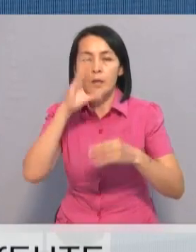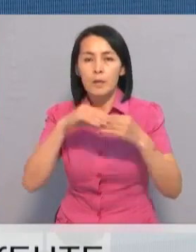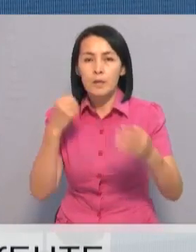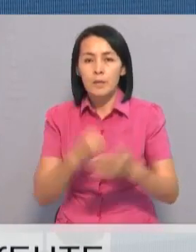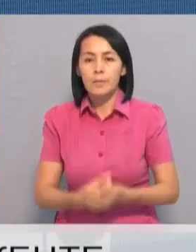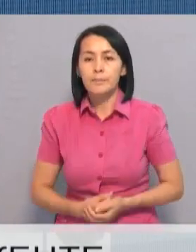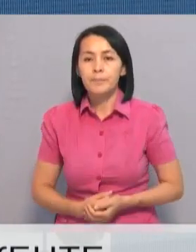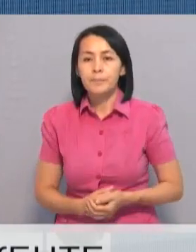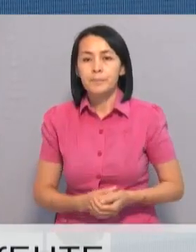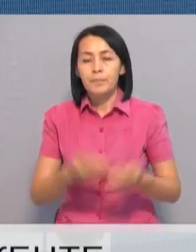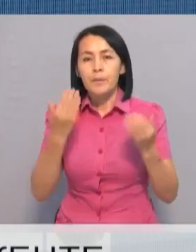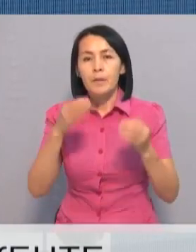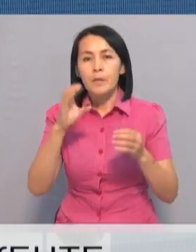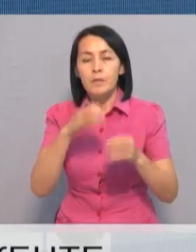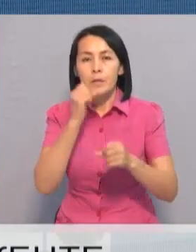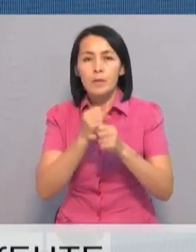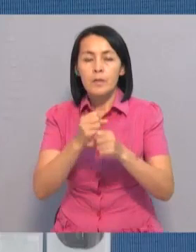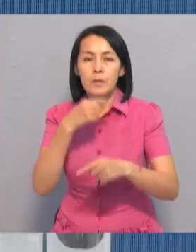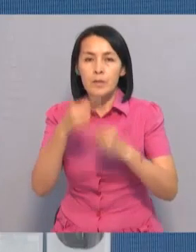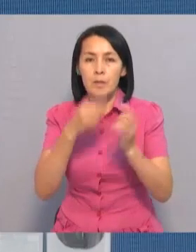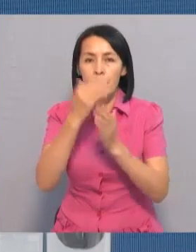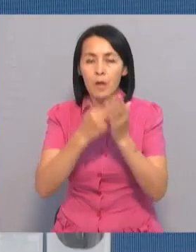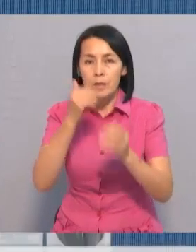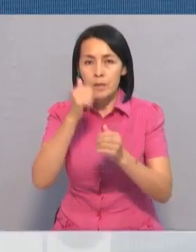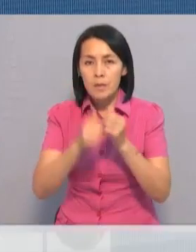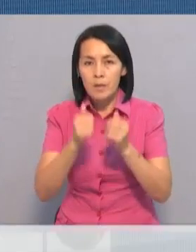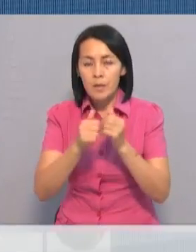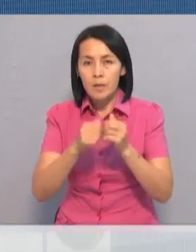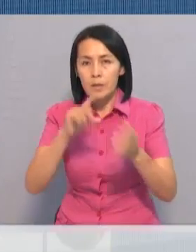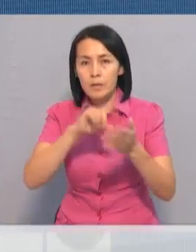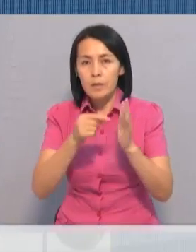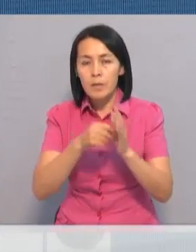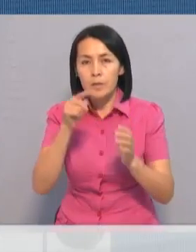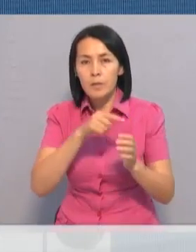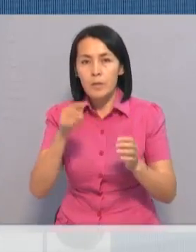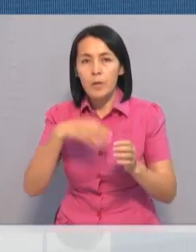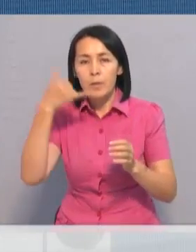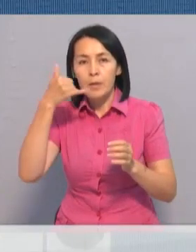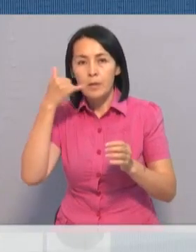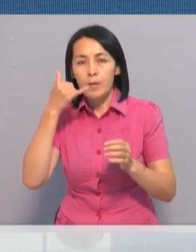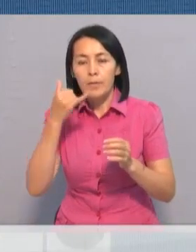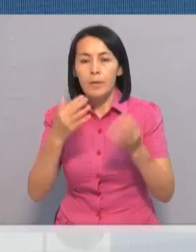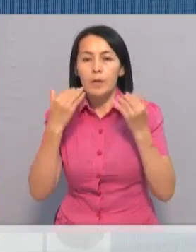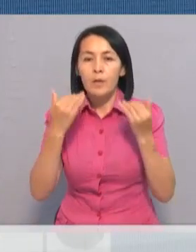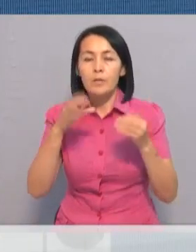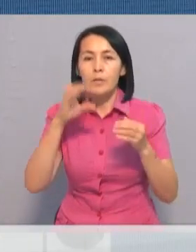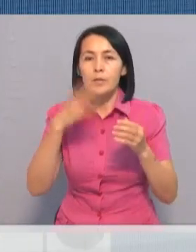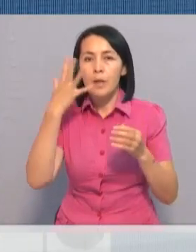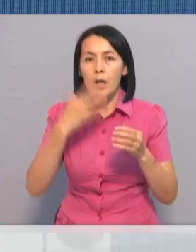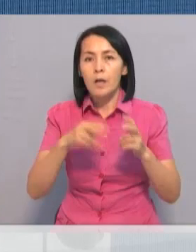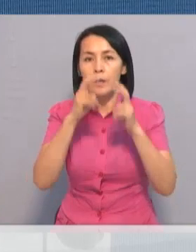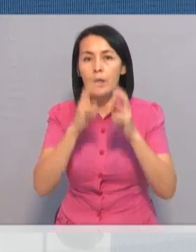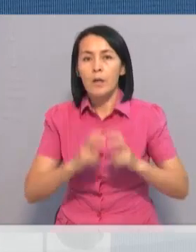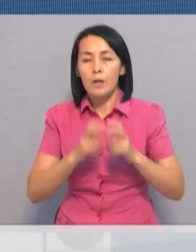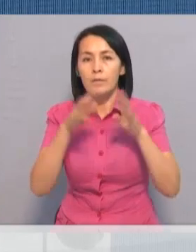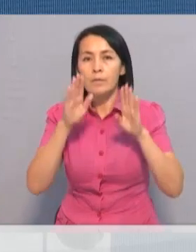круглосуточно. На этот случай у нас разработан следующий алгоритм. В каждой кабине вывешены номера телефонов экстренных служб. Случается, когда в лифте